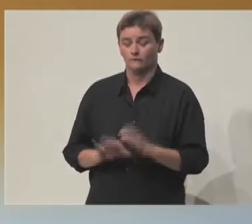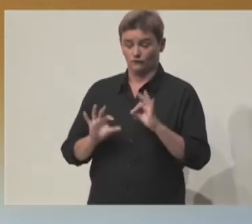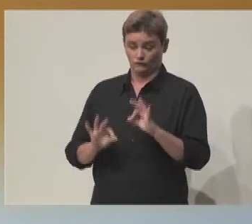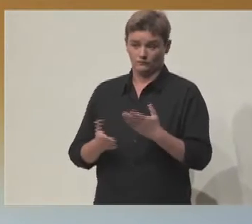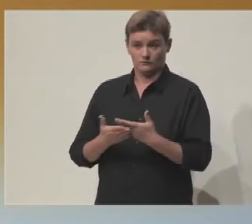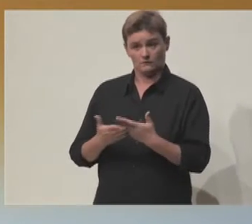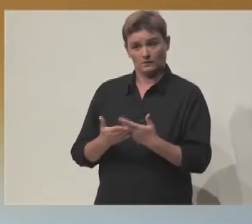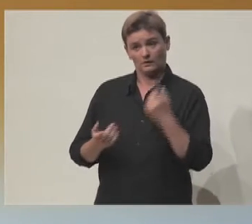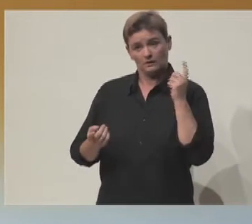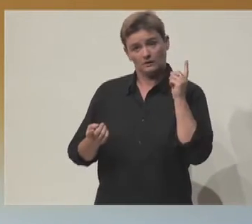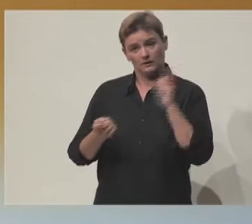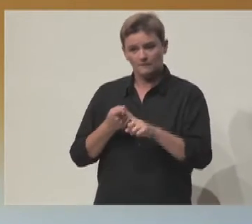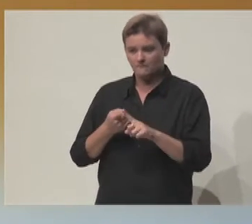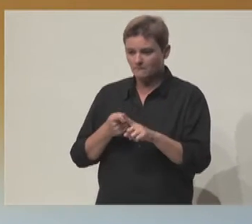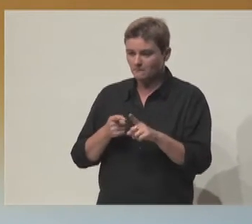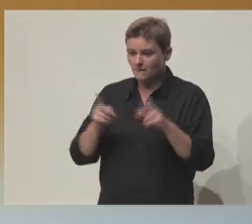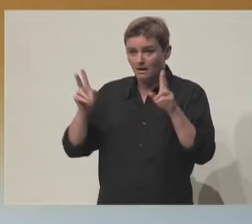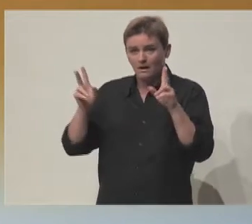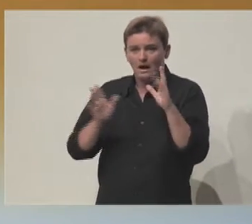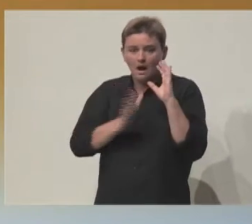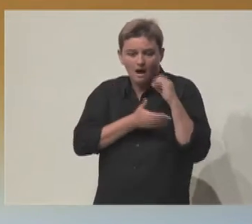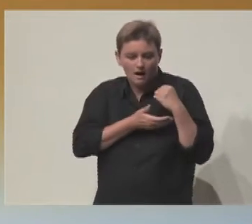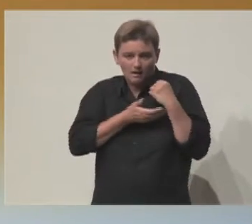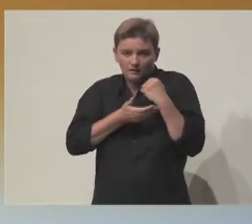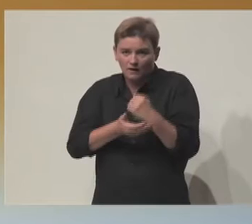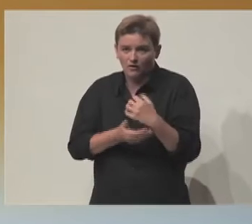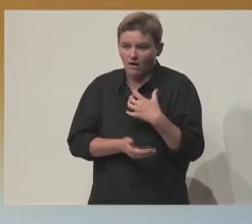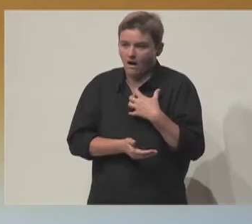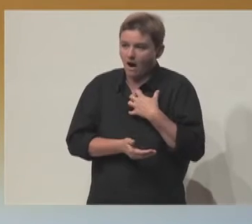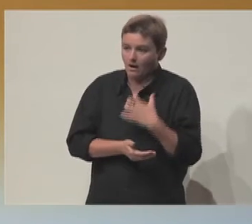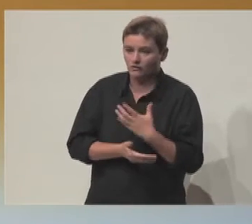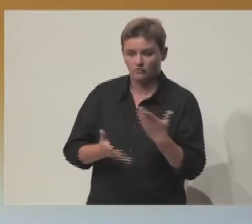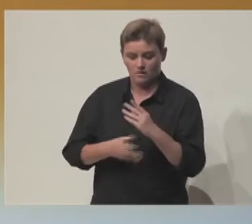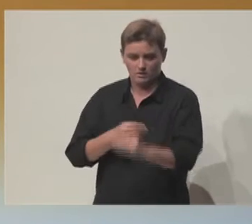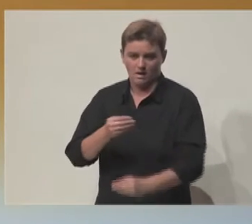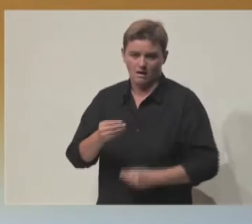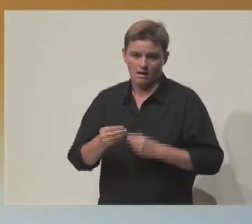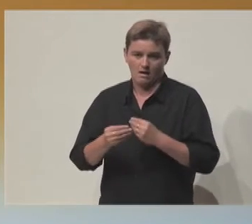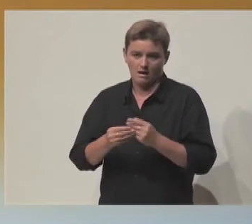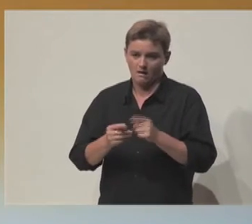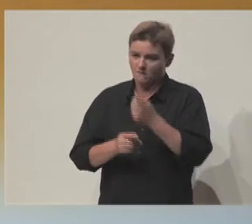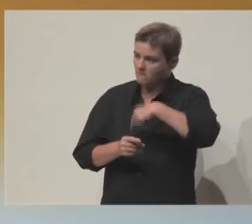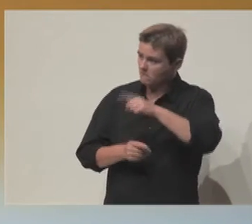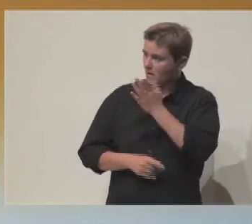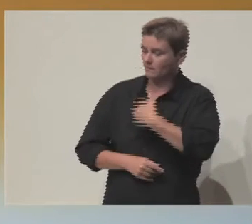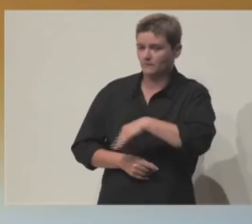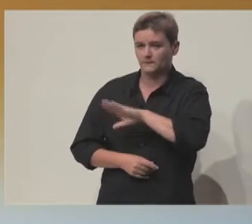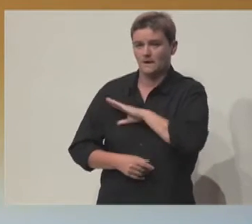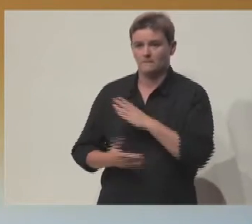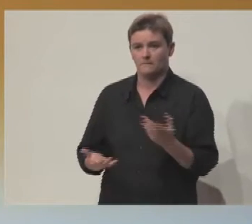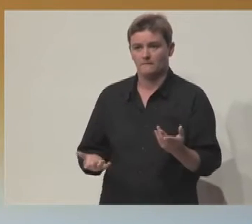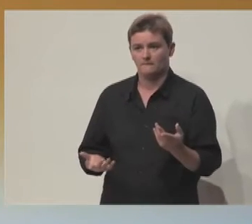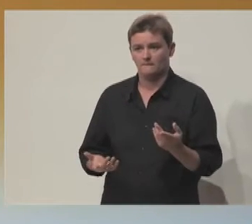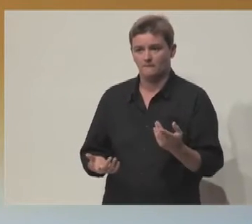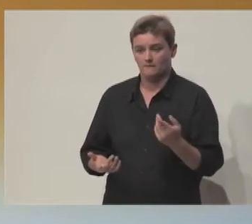de ce patrimoine précieux qui nous est confié au monde